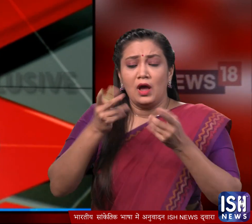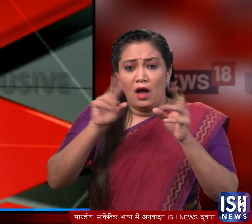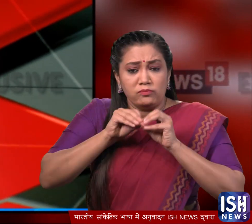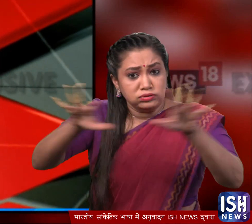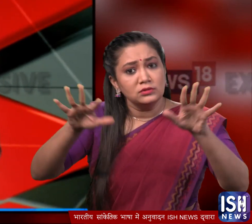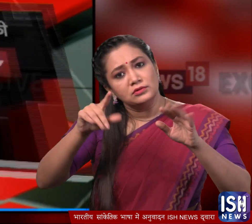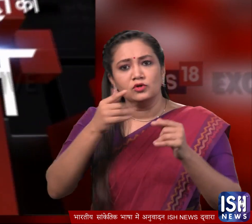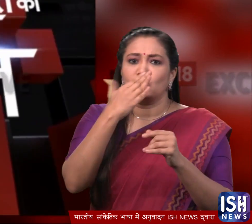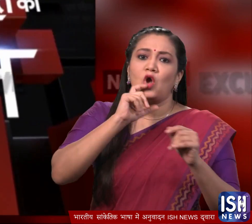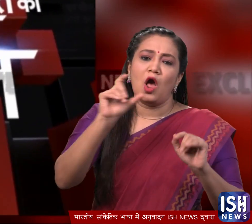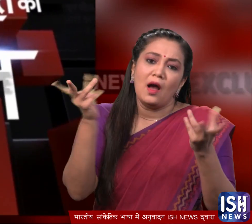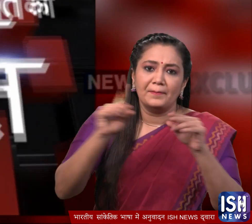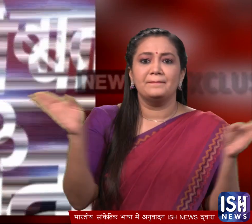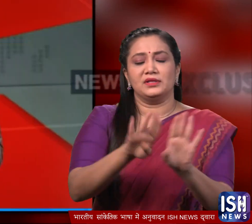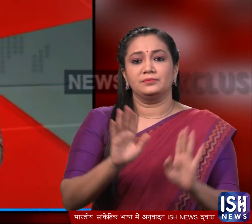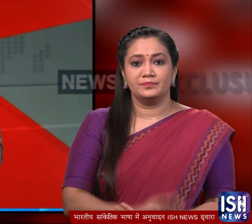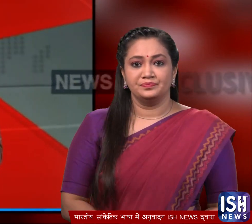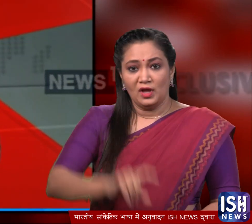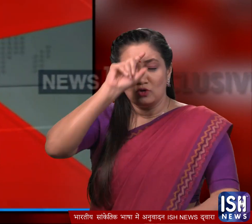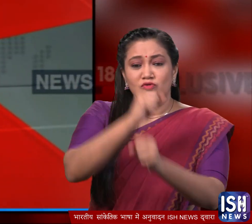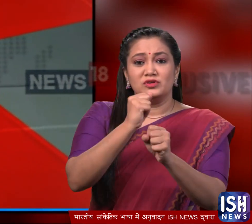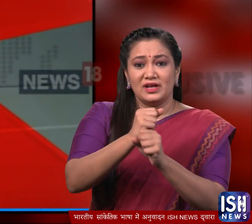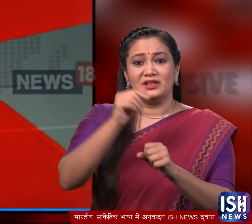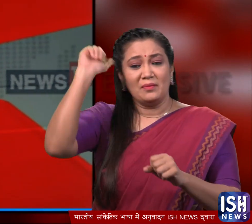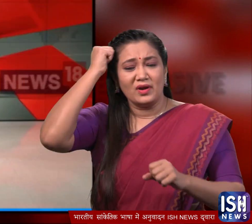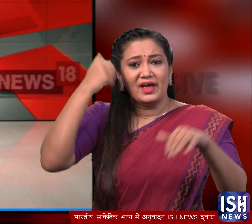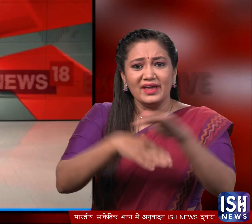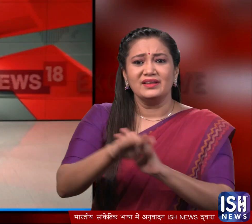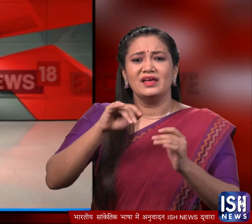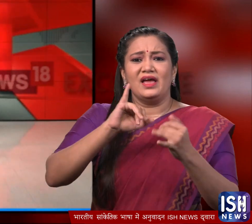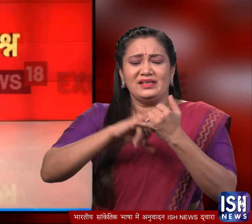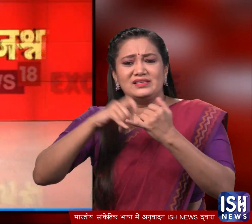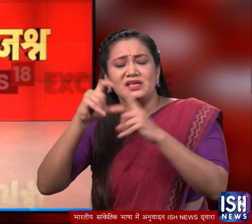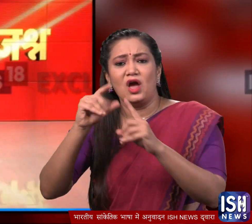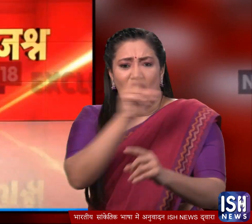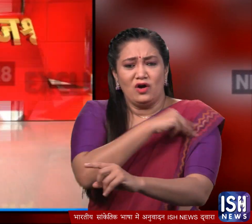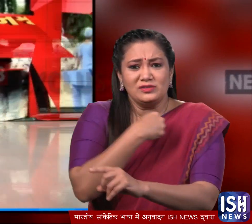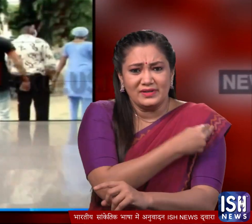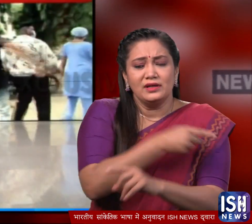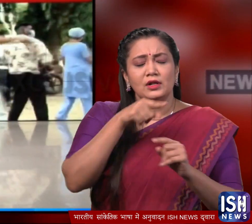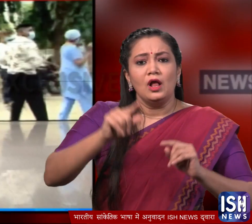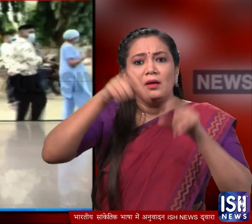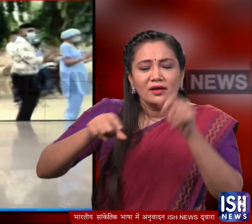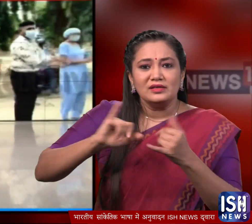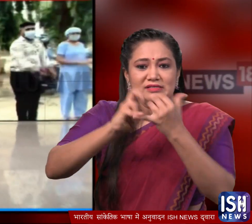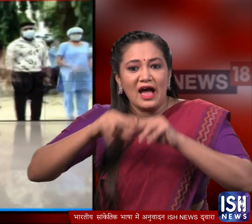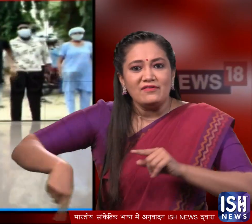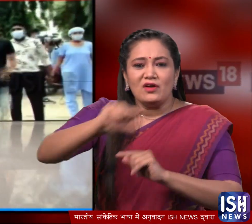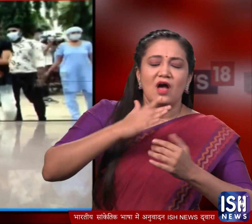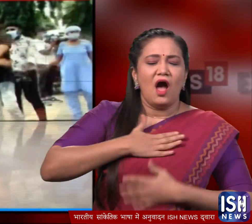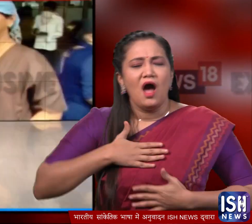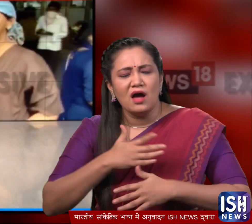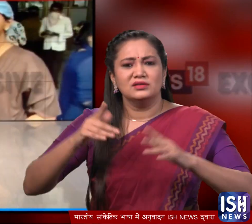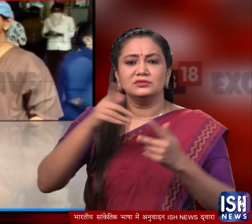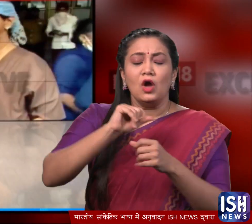स्कूल कॉलेज फिर से बंद भी हो सकते हैं। गुजरात के वडोदरा में एसएसजी अस्पताल में कोरोना वार्ड के कर्मचारियों ने जश्न मनाया। इस वार्ड में ऐसा पहली